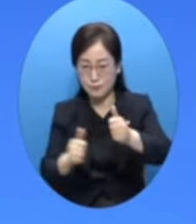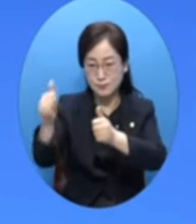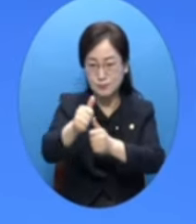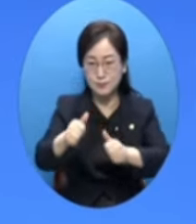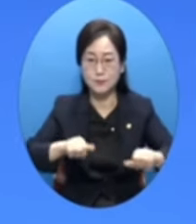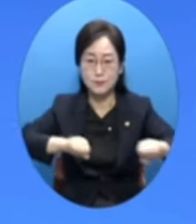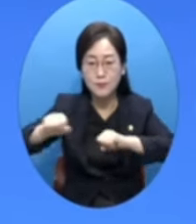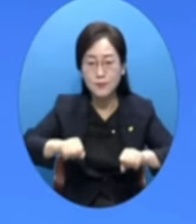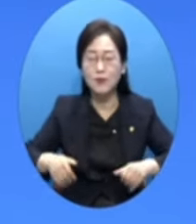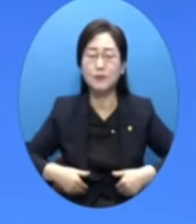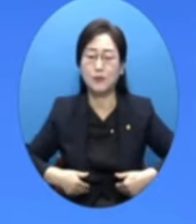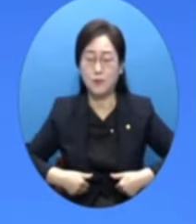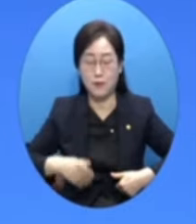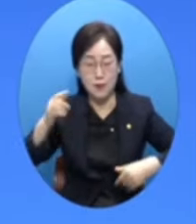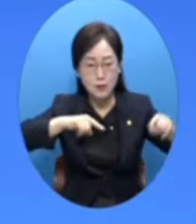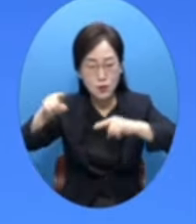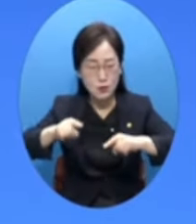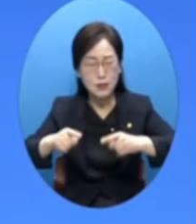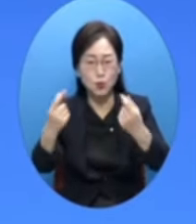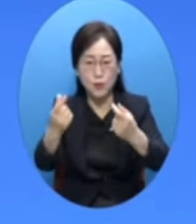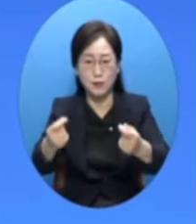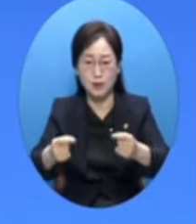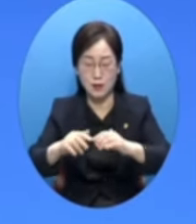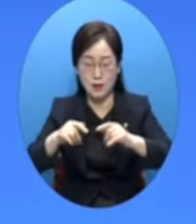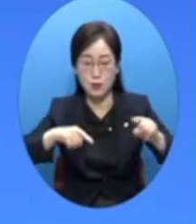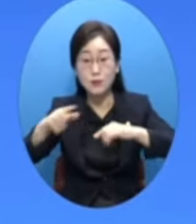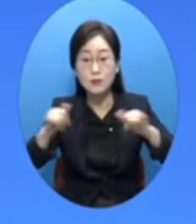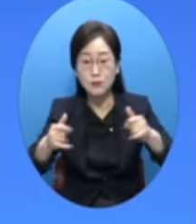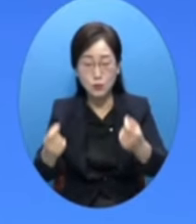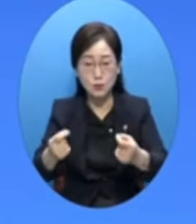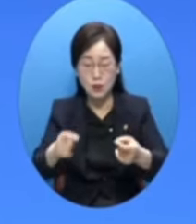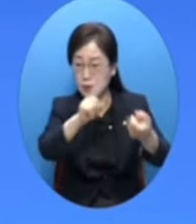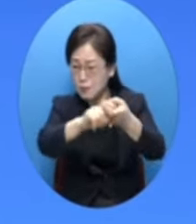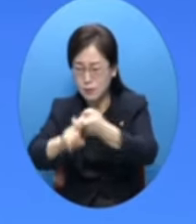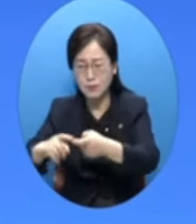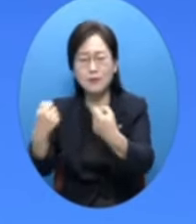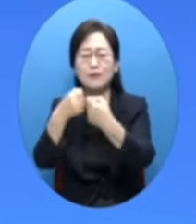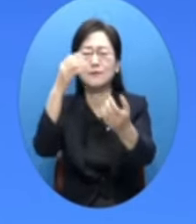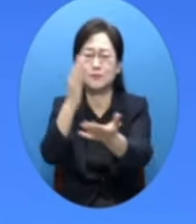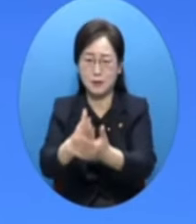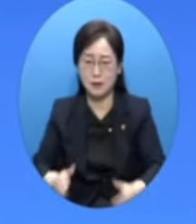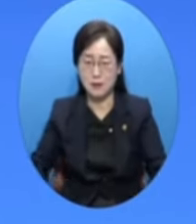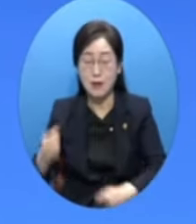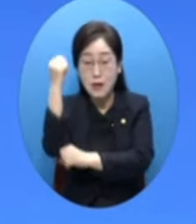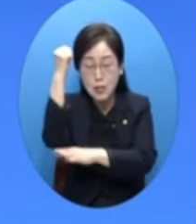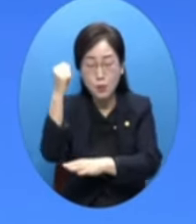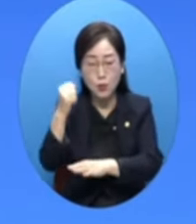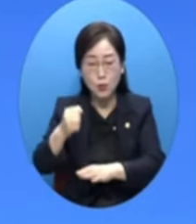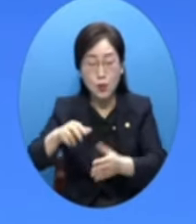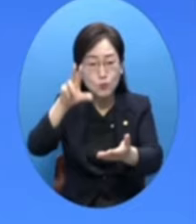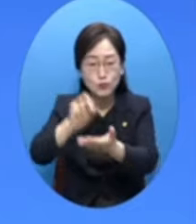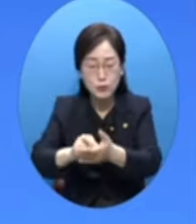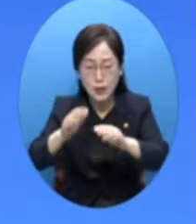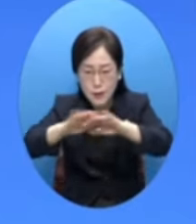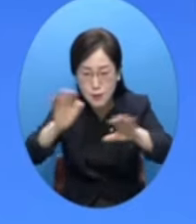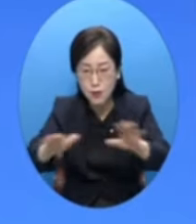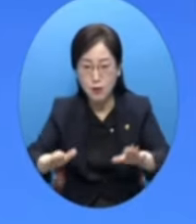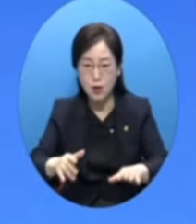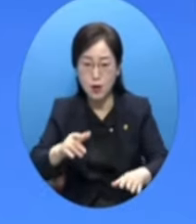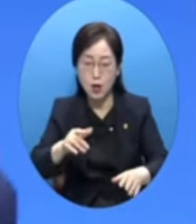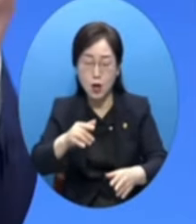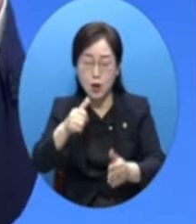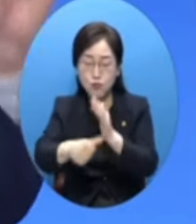것입니다. 정치인들도 정신 차려서 이제 더 이상 표를 나눠 싸우지 말고 근본적인 민생의 문제를 해결하고 물가를 바로